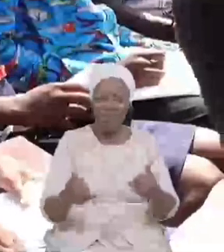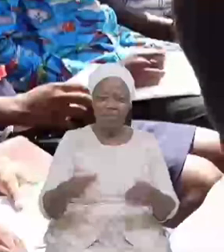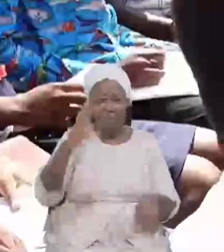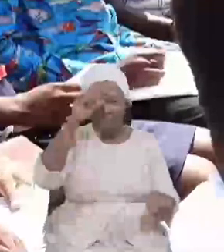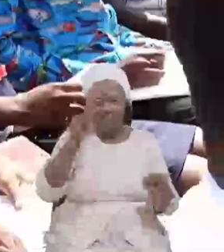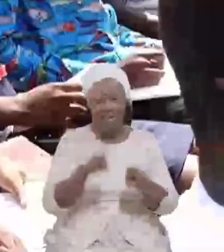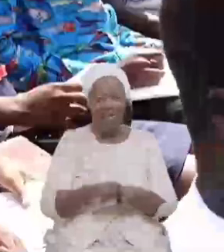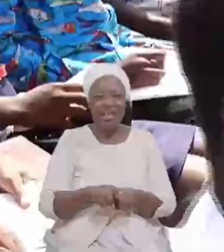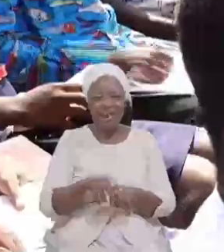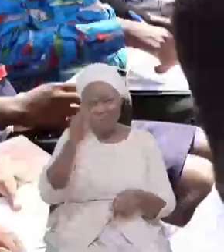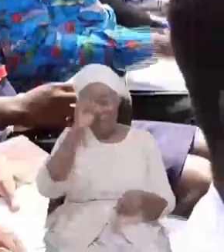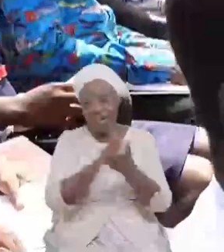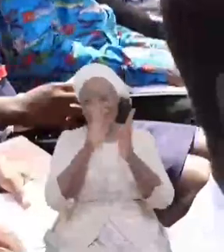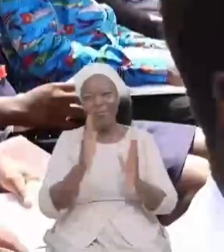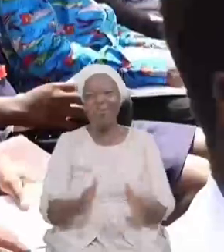saint.